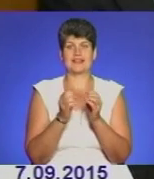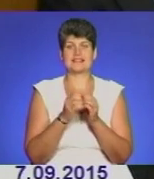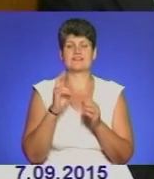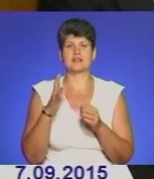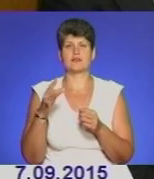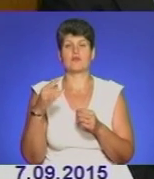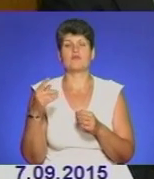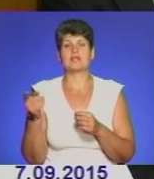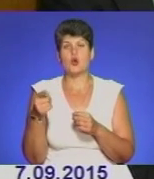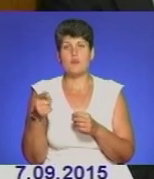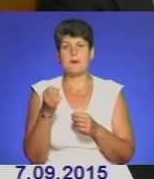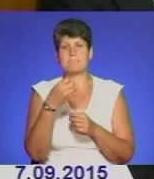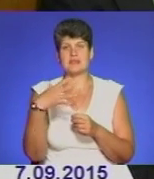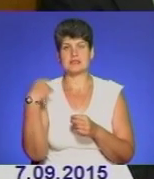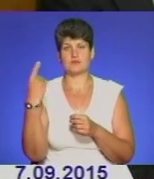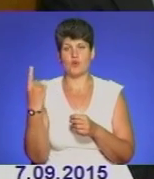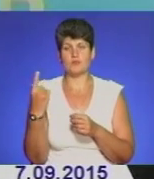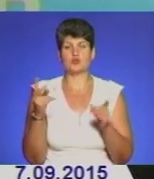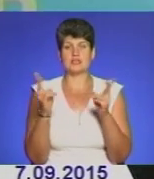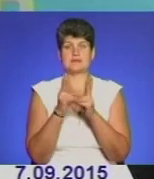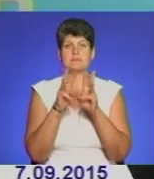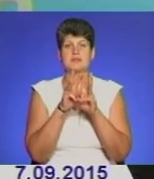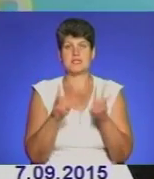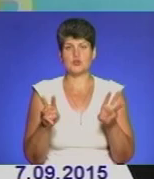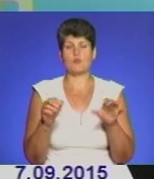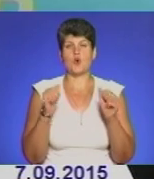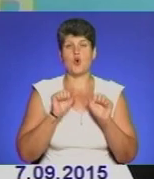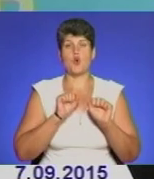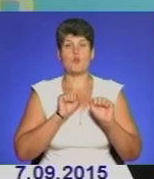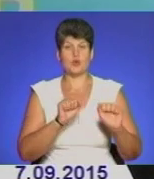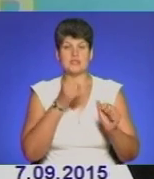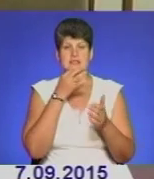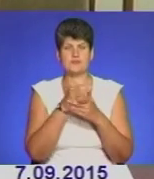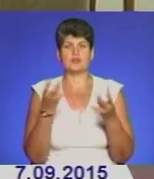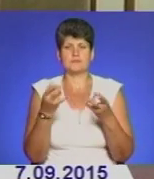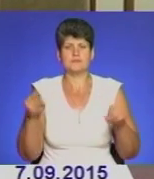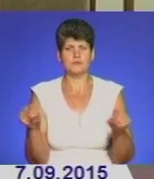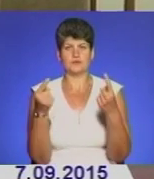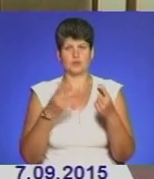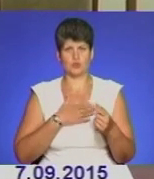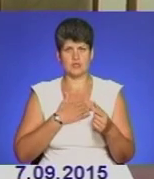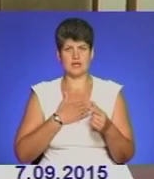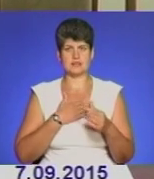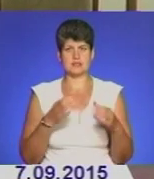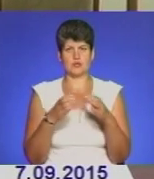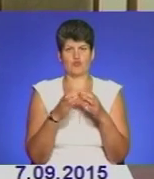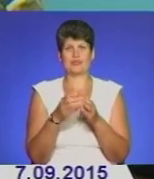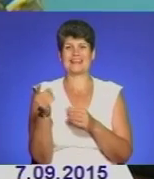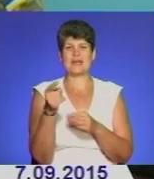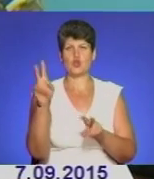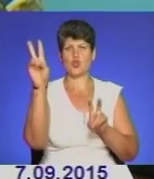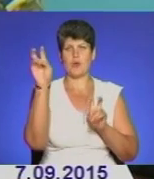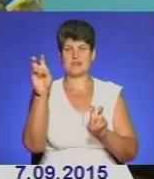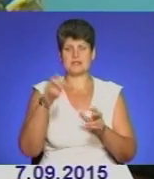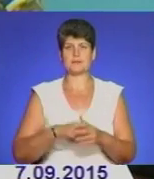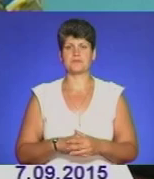області. Зустрічаючись з міністром оборони, Степан Барна порушив питання про те, щоб відновити у назві бригади складову «Тернопільська».